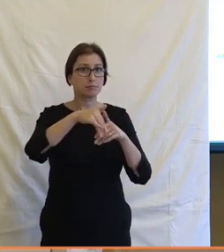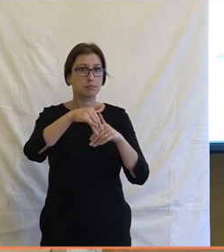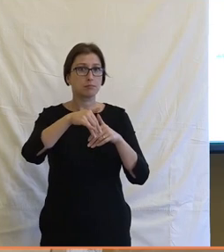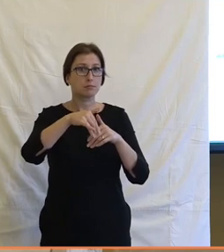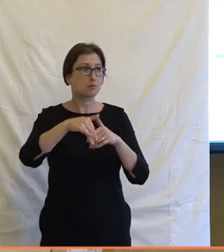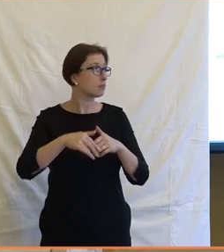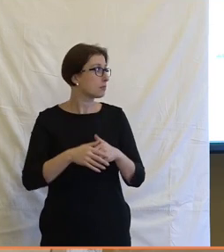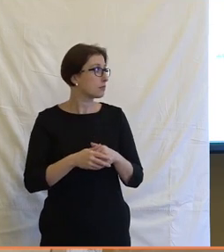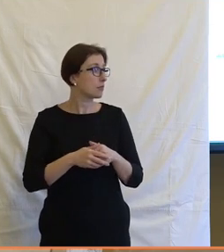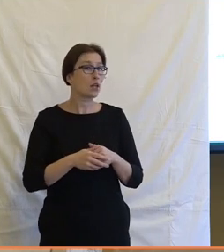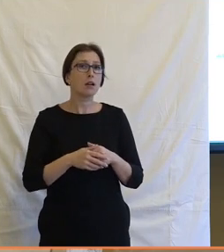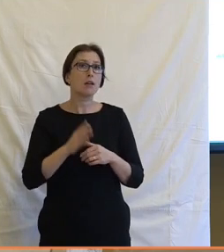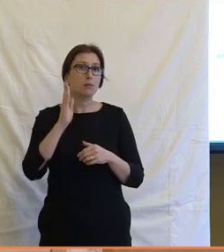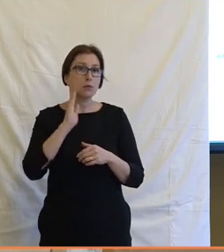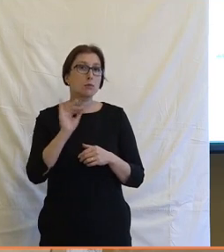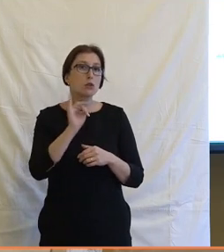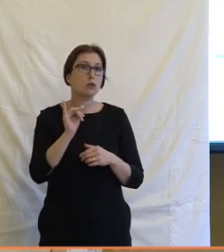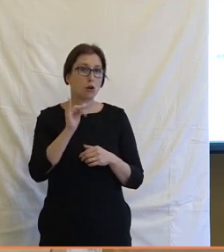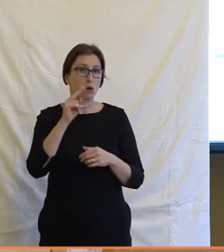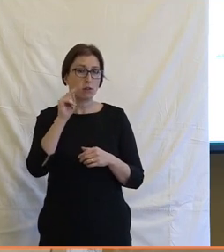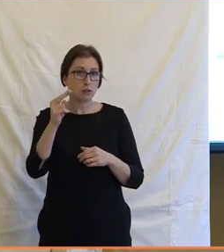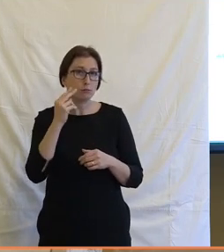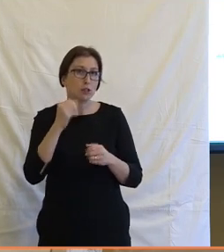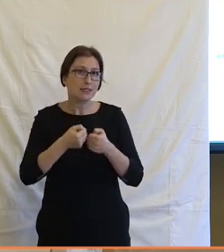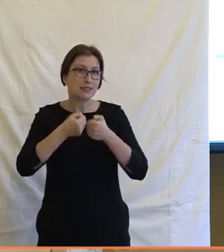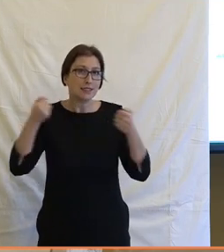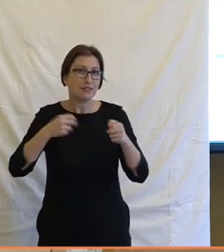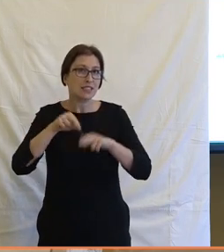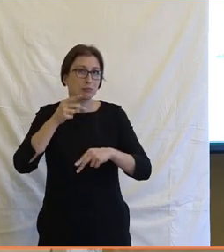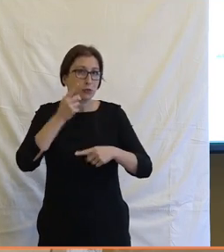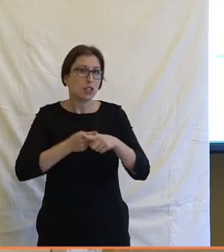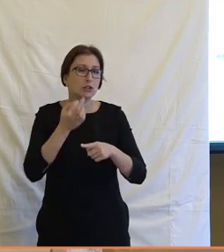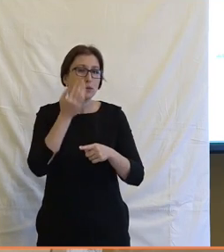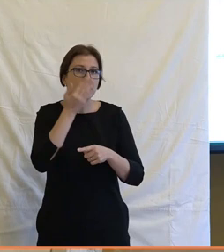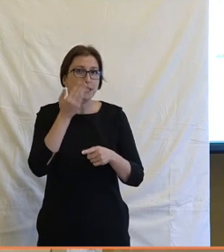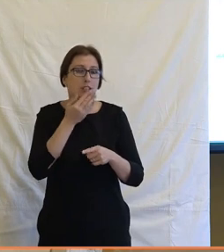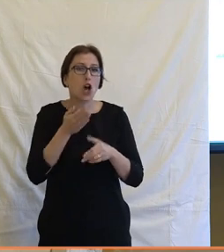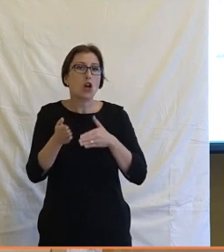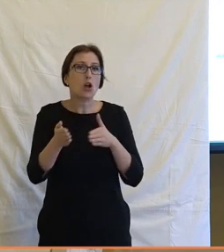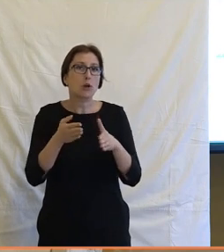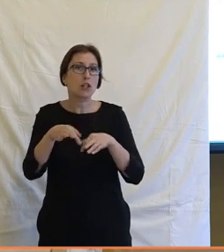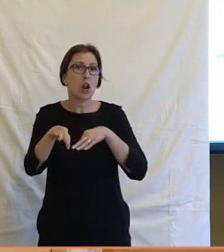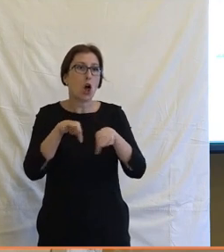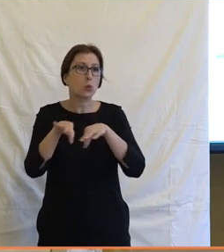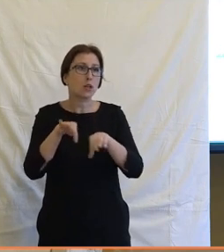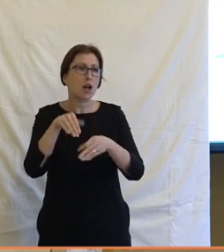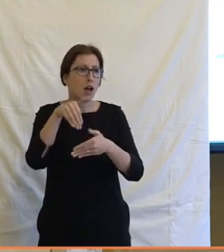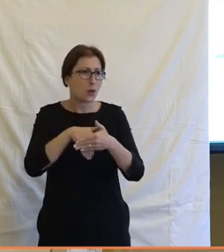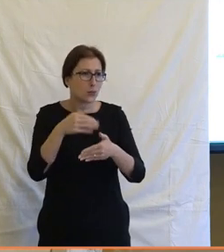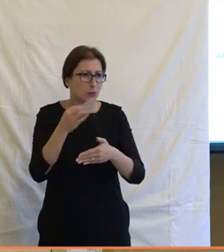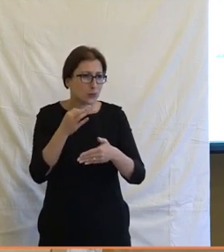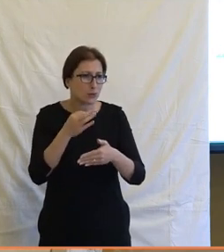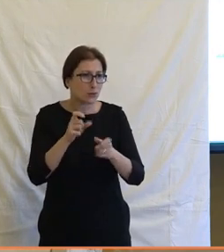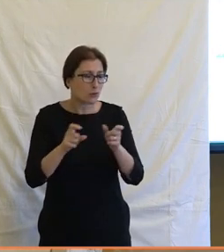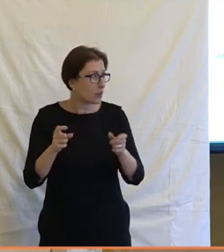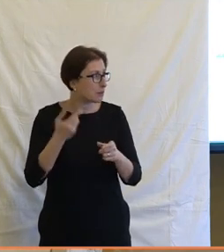Jestli mě slyší ten, kdo se ptá, můžete upřesnit na slajdo? co myslí robotický loutky. Já se